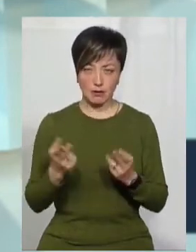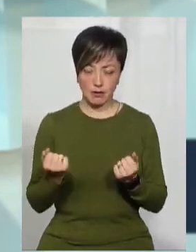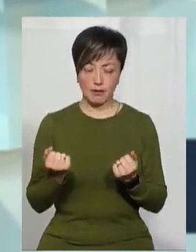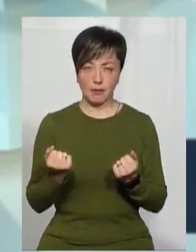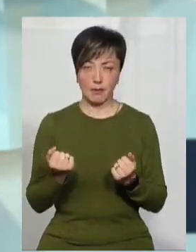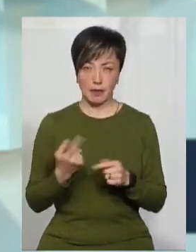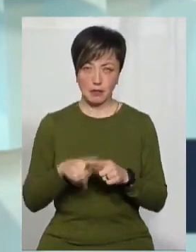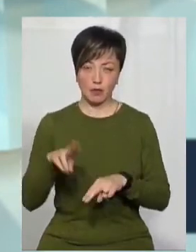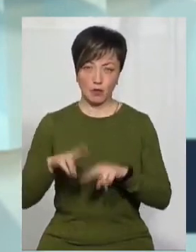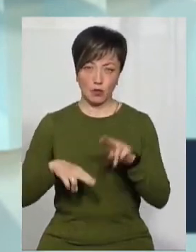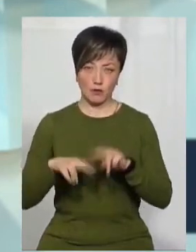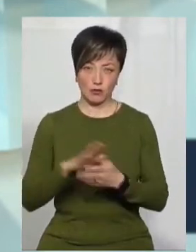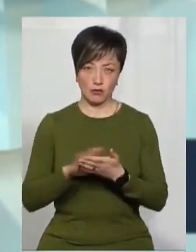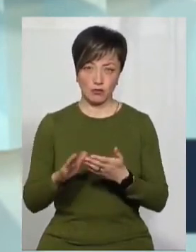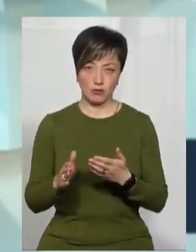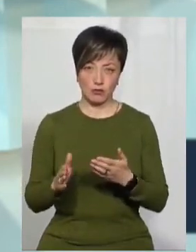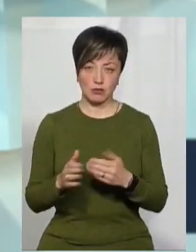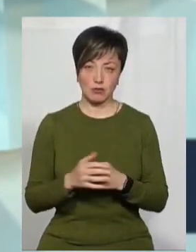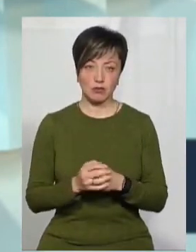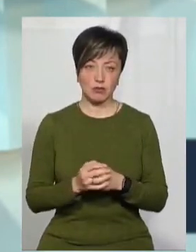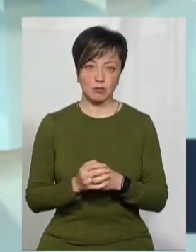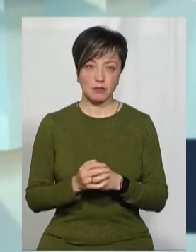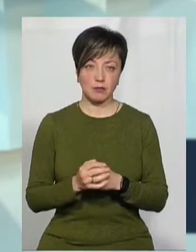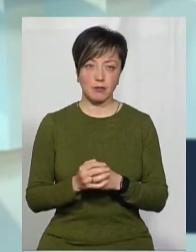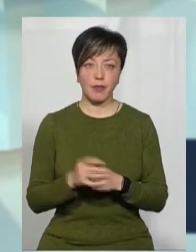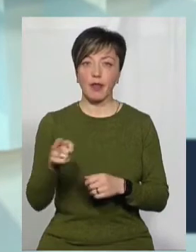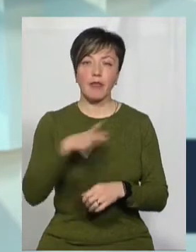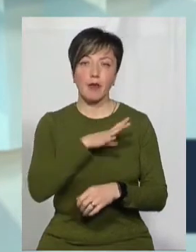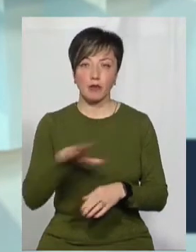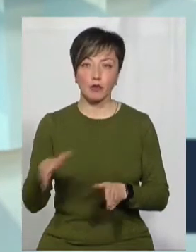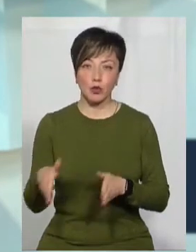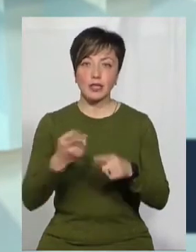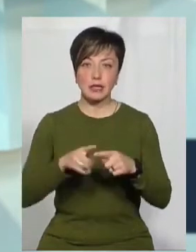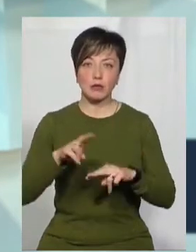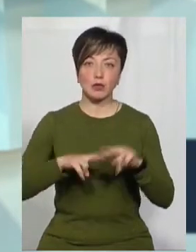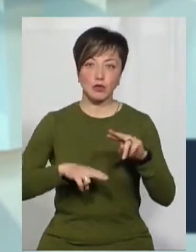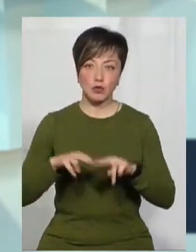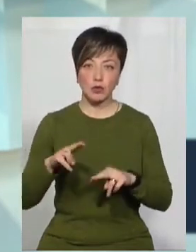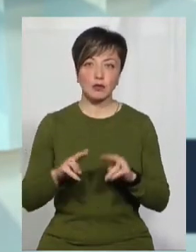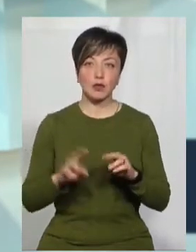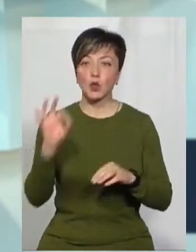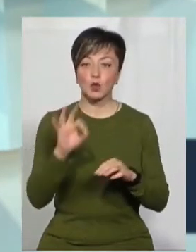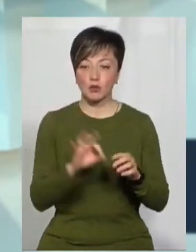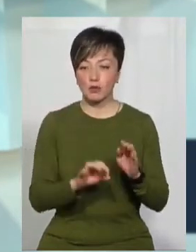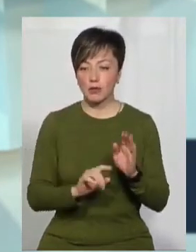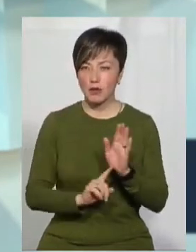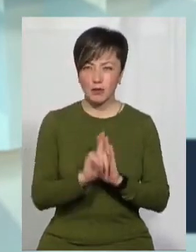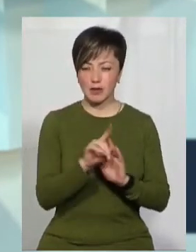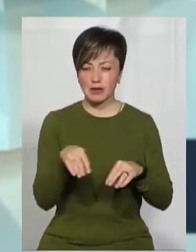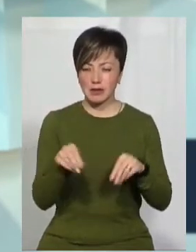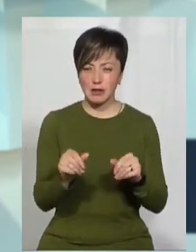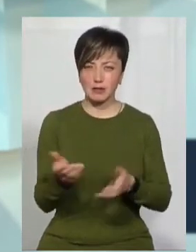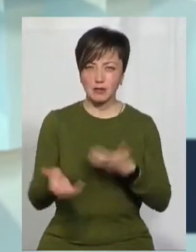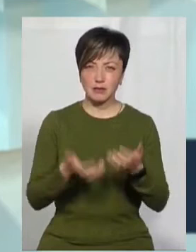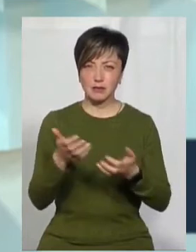об'єкт будівництва. Угу. Тобто це, скажімо так, будівництво, тому що ну, там не було дороги. Тобто це будується. Воно будується з самого початку. Від земляних робіт